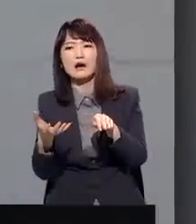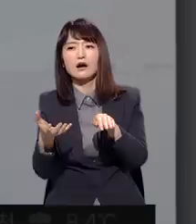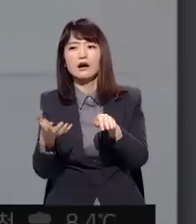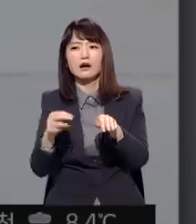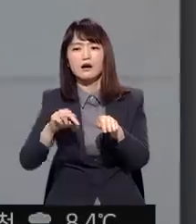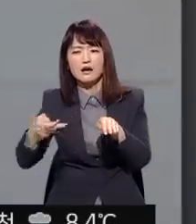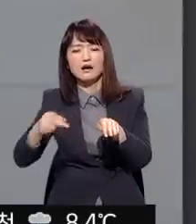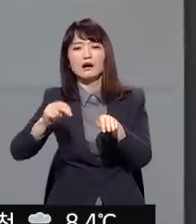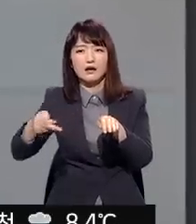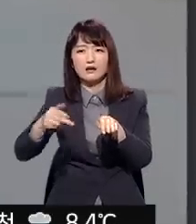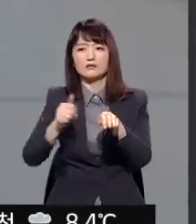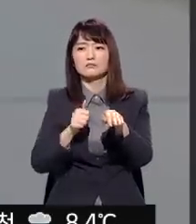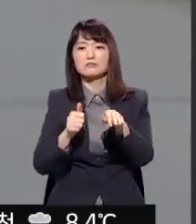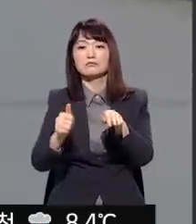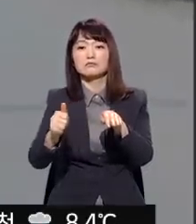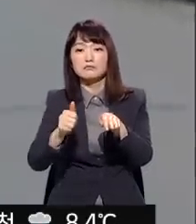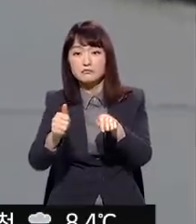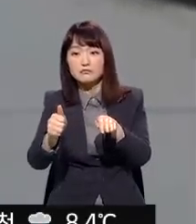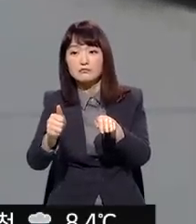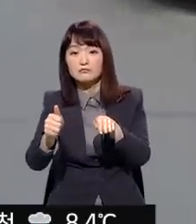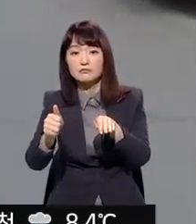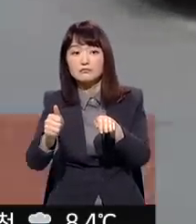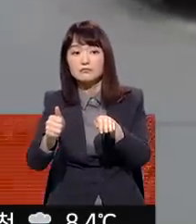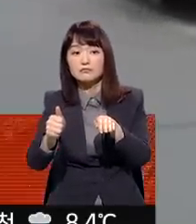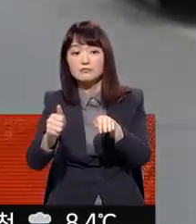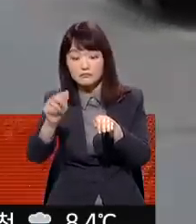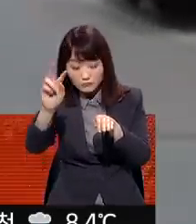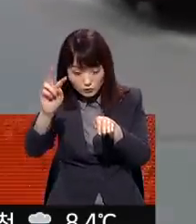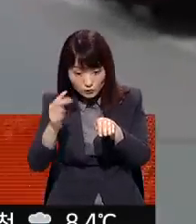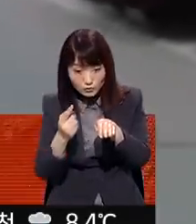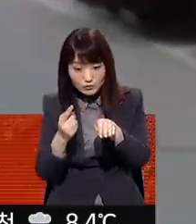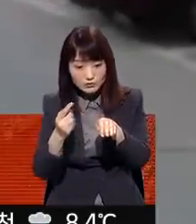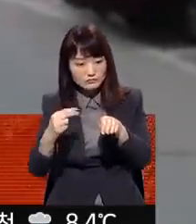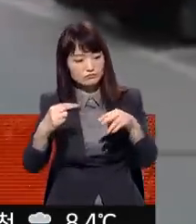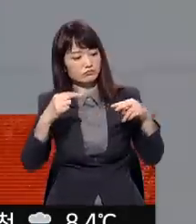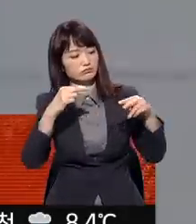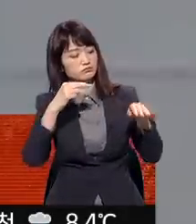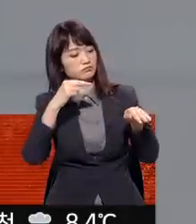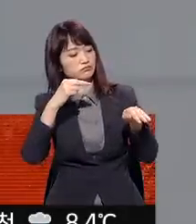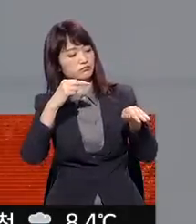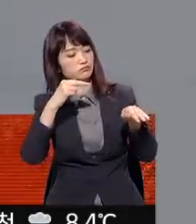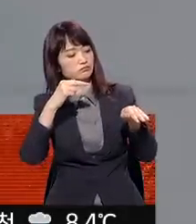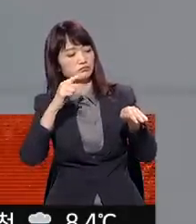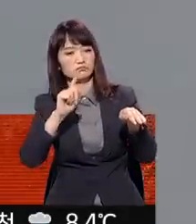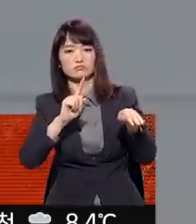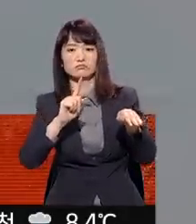그냥 넘어갑니다. 가다가 한참 있다가 돌아서서 쳐다보는데